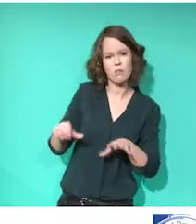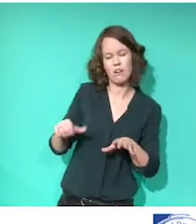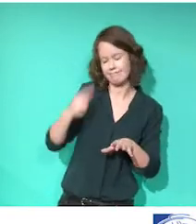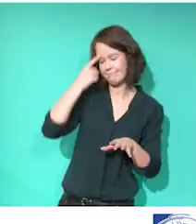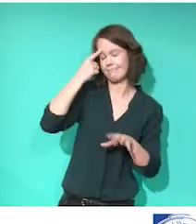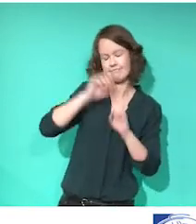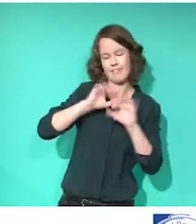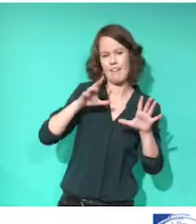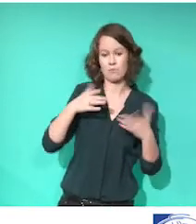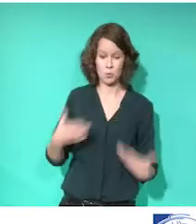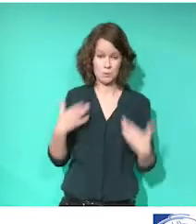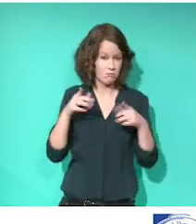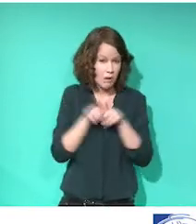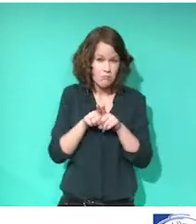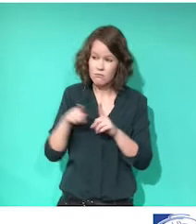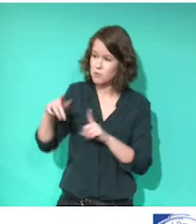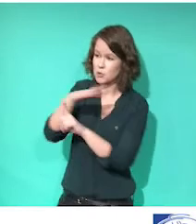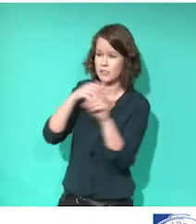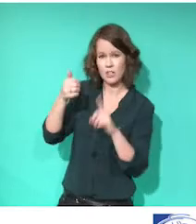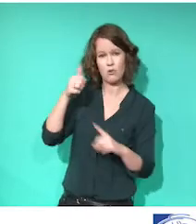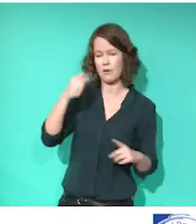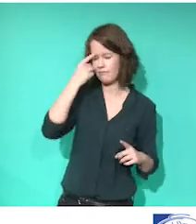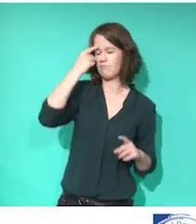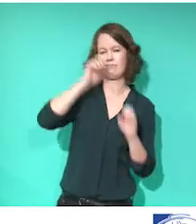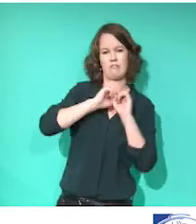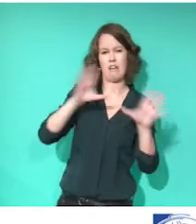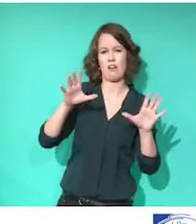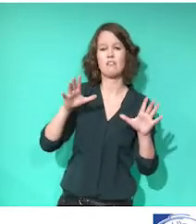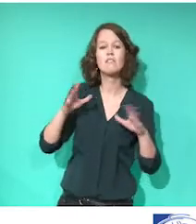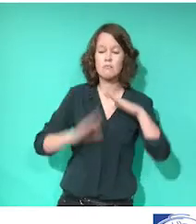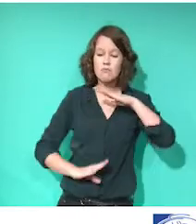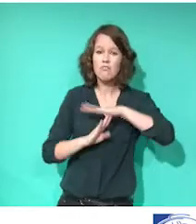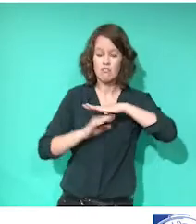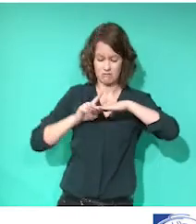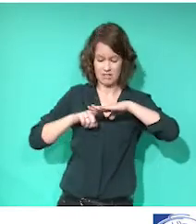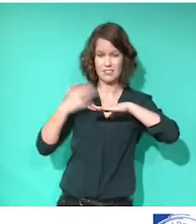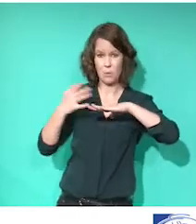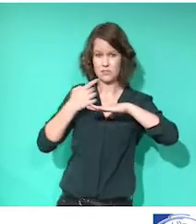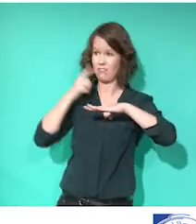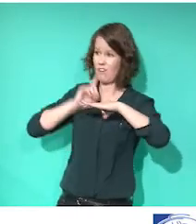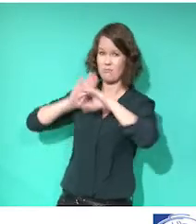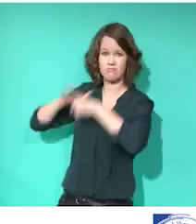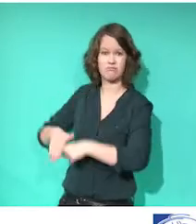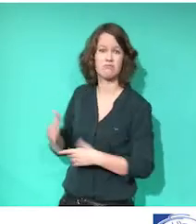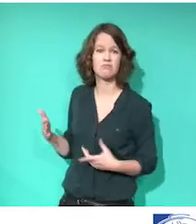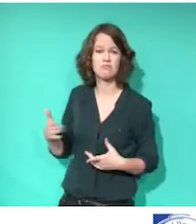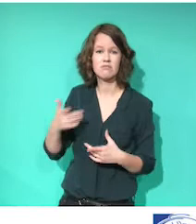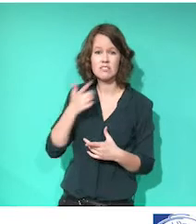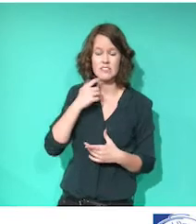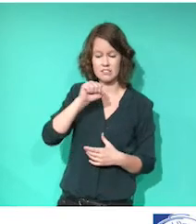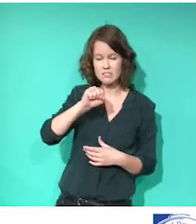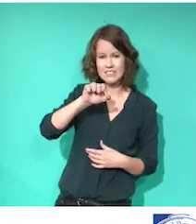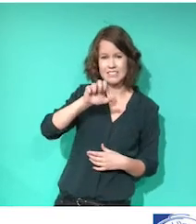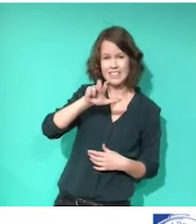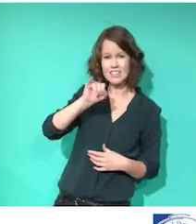une évidence partagée dans la société. Ce plafond de verre, c'est le sexisme, et ce sont toutes les croyances, ces propos, ces